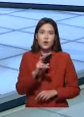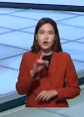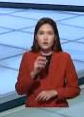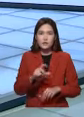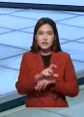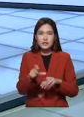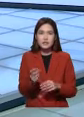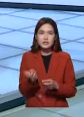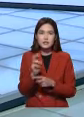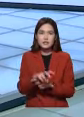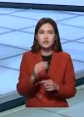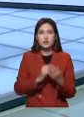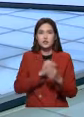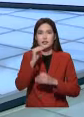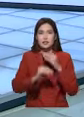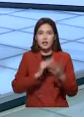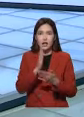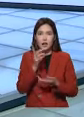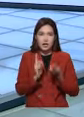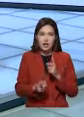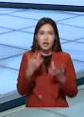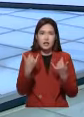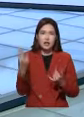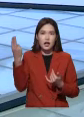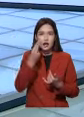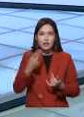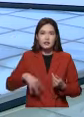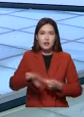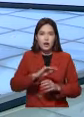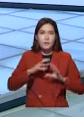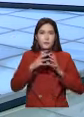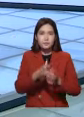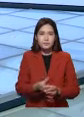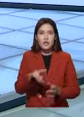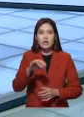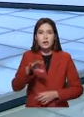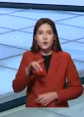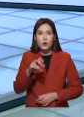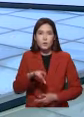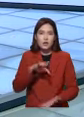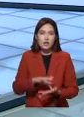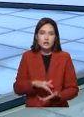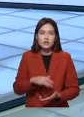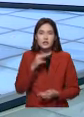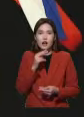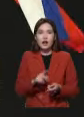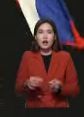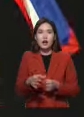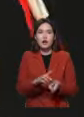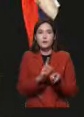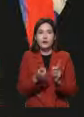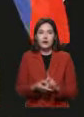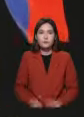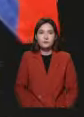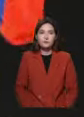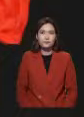Тоқаевтың сыртқы саясаттағы жетістігі деді. Расында қазір Астана барша әлем үшін дипломатиялық орталықтың алаңына айналды.